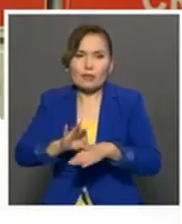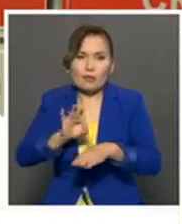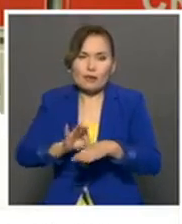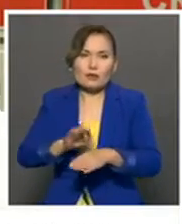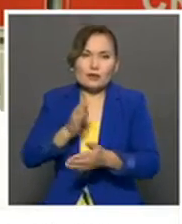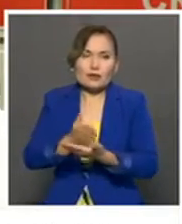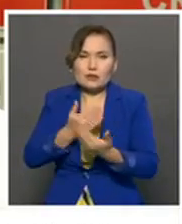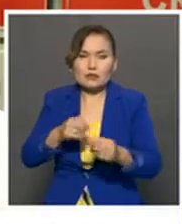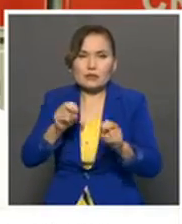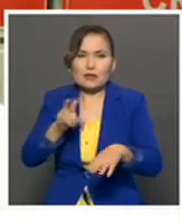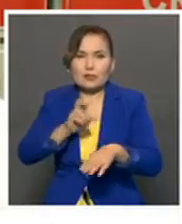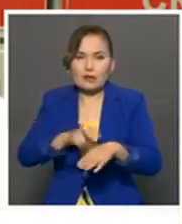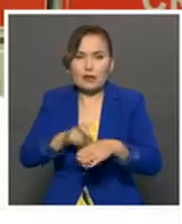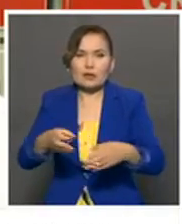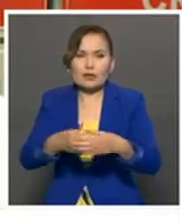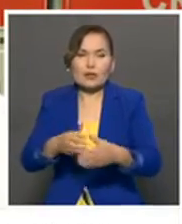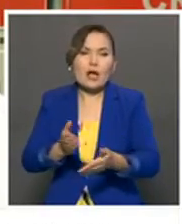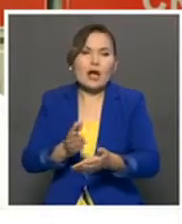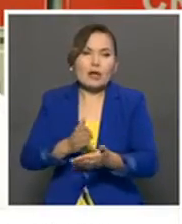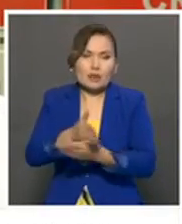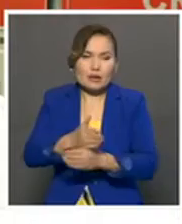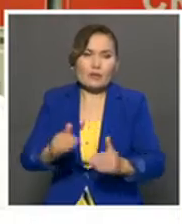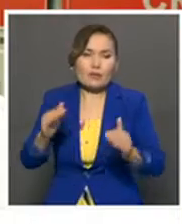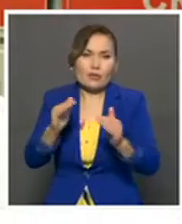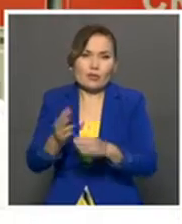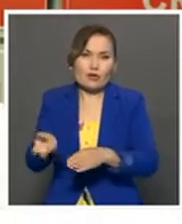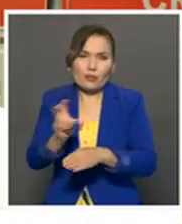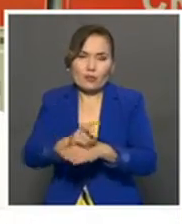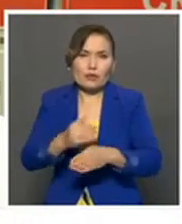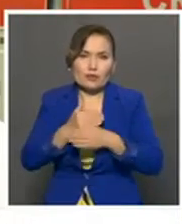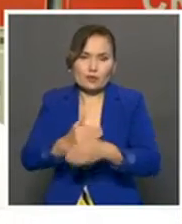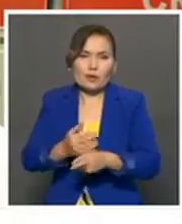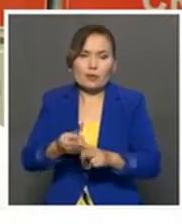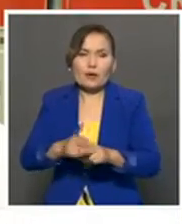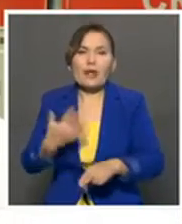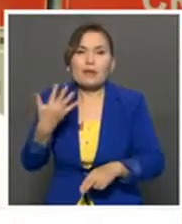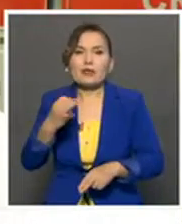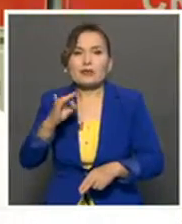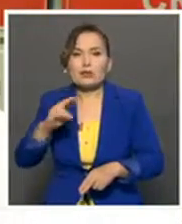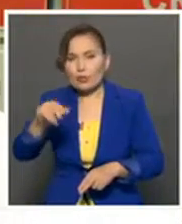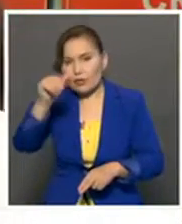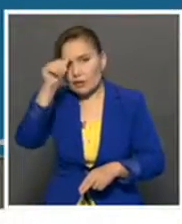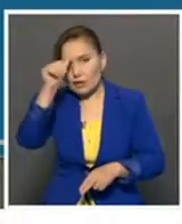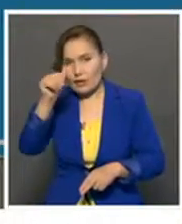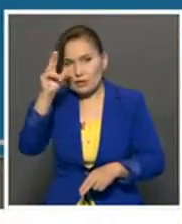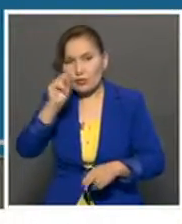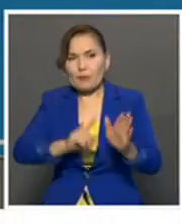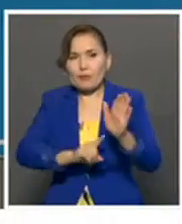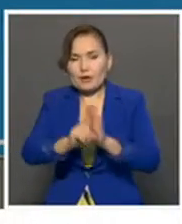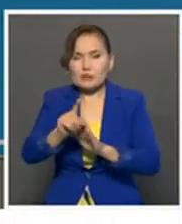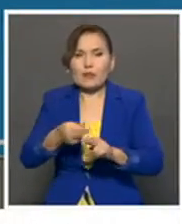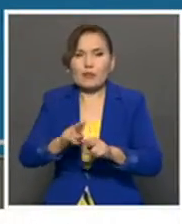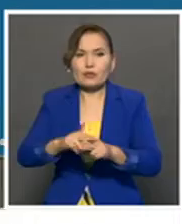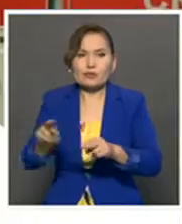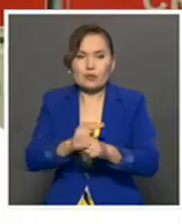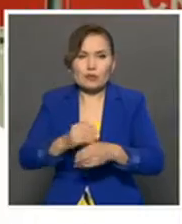мобильдік топқа беріп отырады. Бұрын соңды болмады осы? Бұрын соңды болған жоқ. Бұл 5-ші шілдеден бастап осы мобильдік топтар құрыла бастады бізде. Пневмониямен